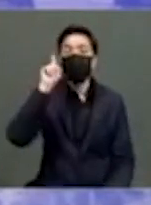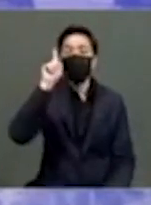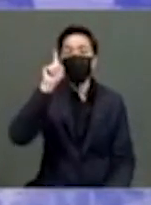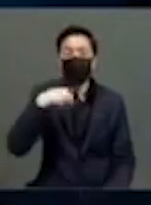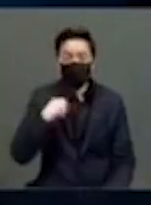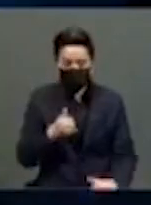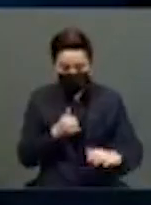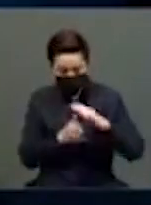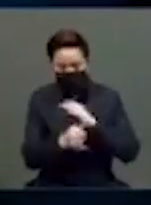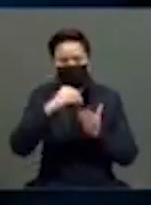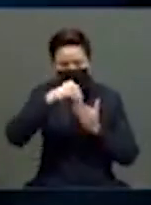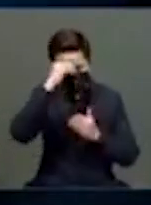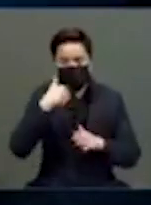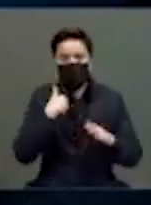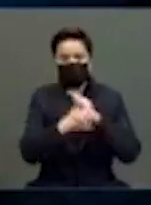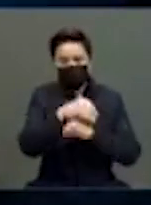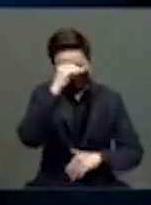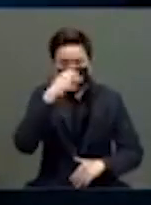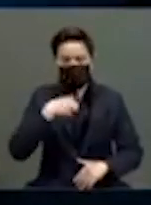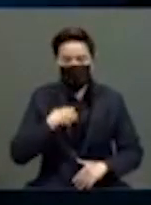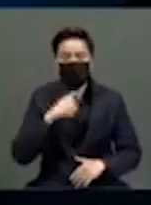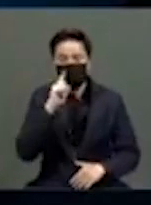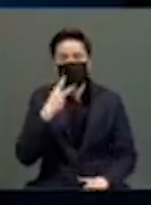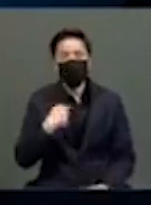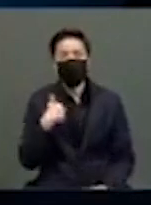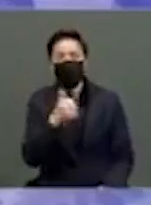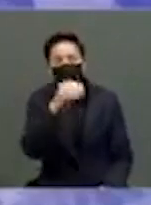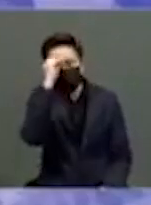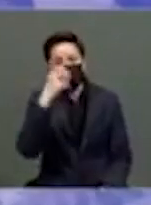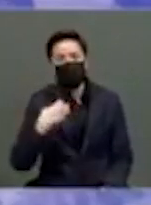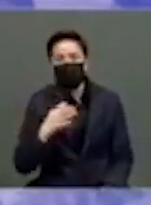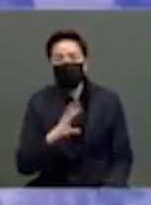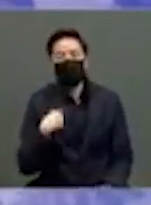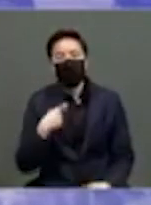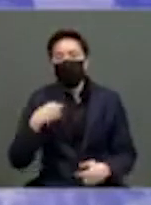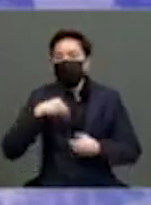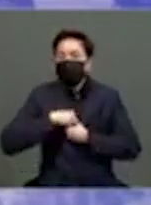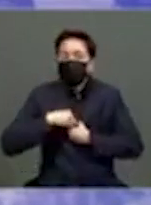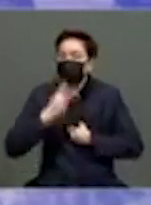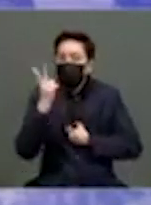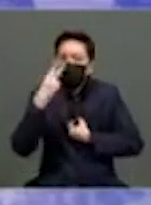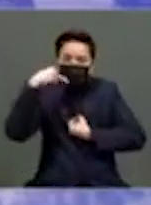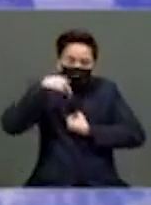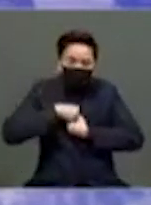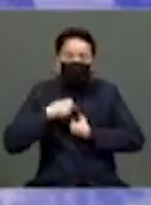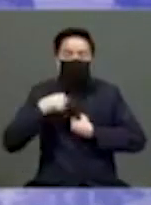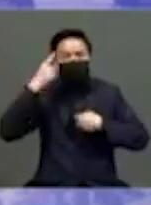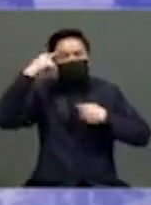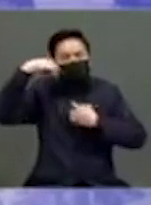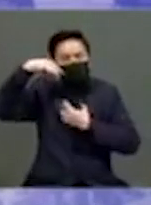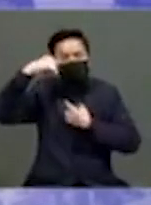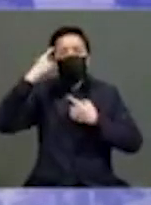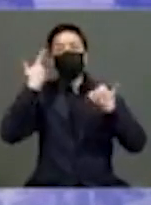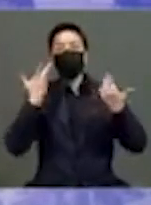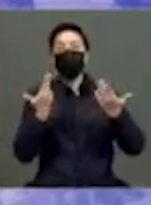อยากให้เข้าไปเรียนแบบที่สองคือไม่อยากให้เขาไปเรียนนะครับก็มีความขัดแย้งในเชิงของความเห็นกันแต่อย่างไรก็ตาม